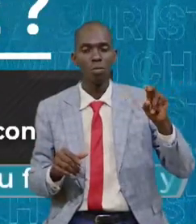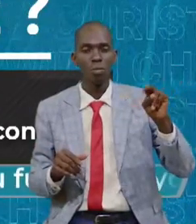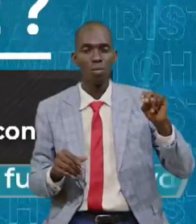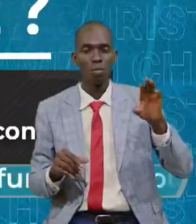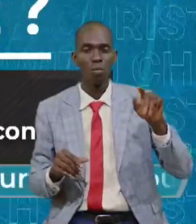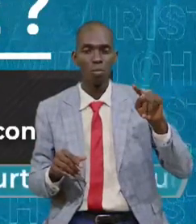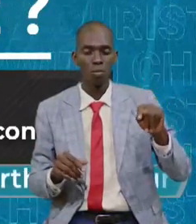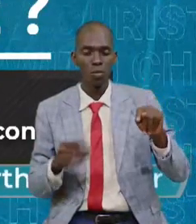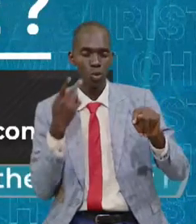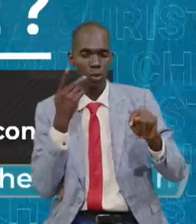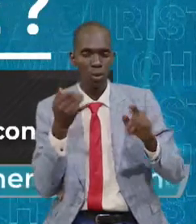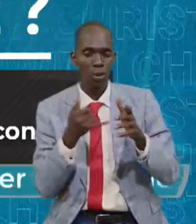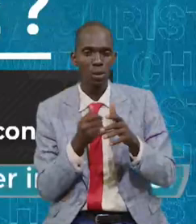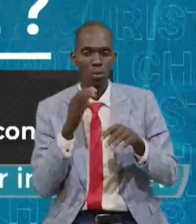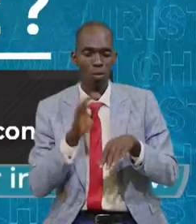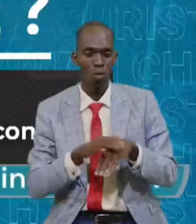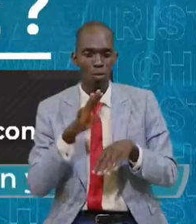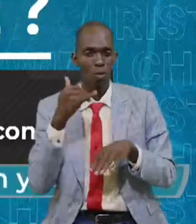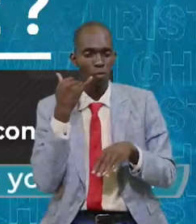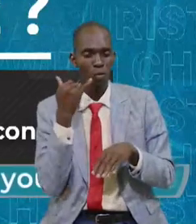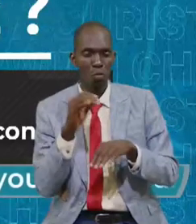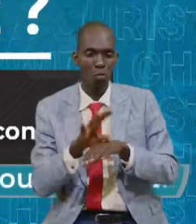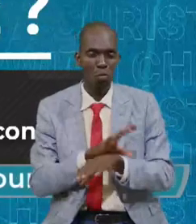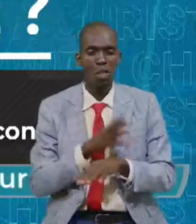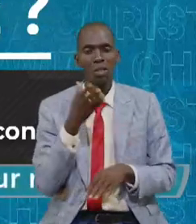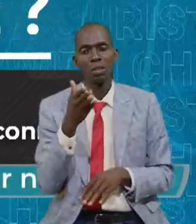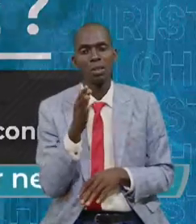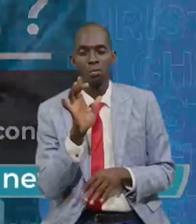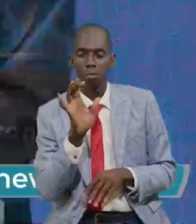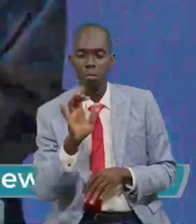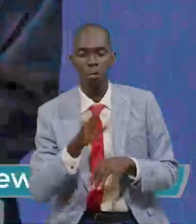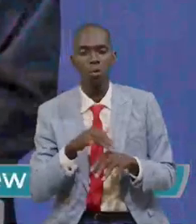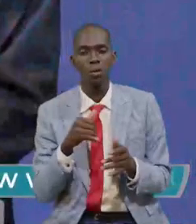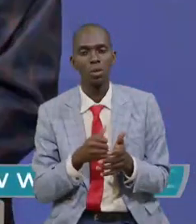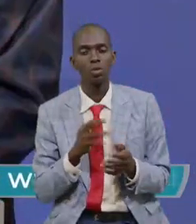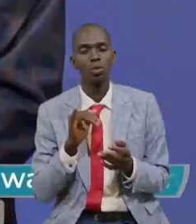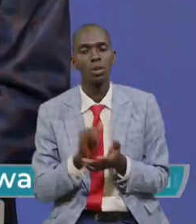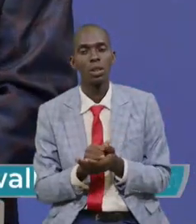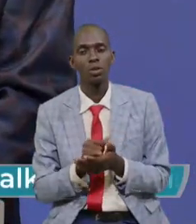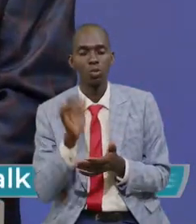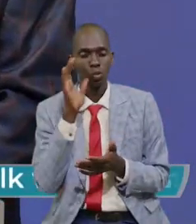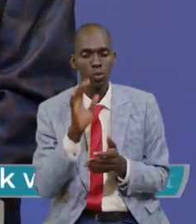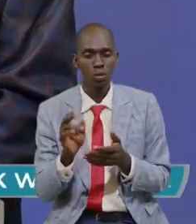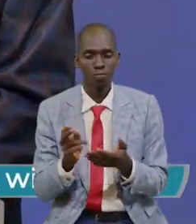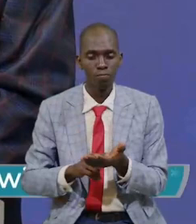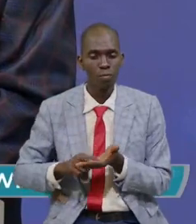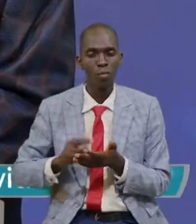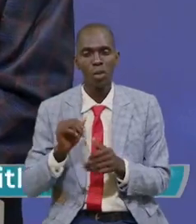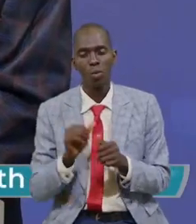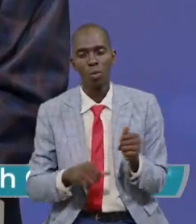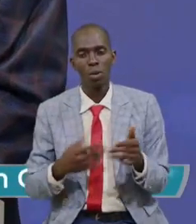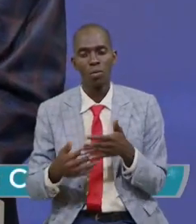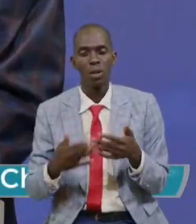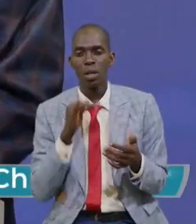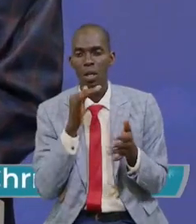au bas de votre écran, cliquez sur le lieu là, sur le lien et